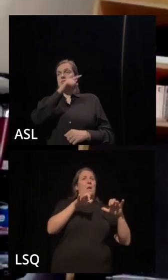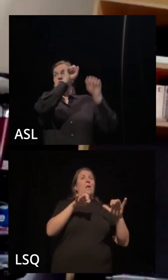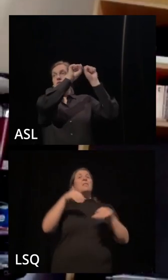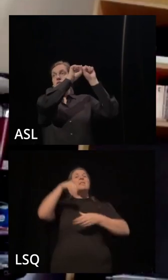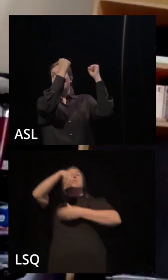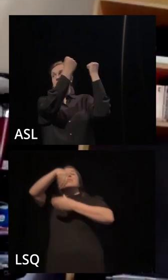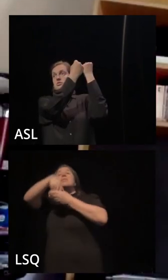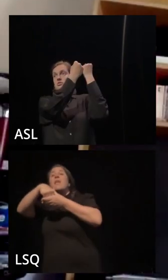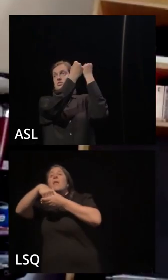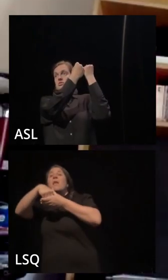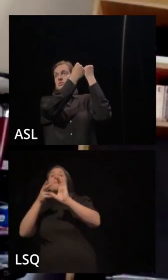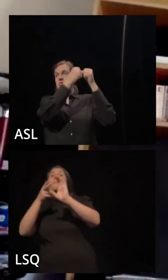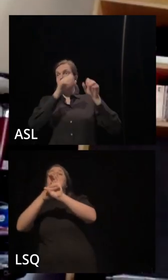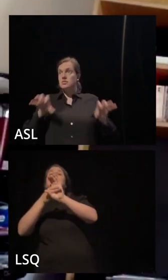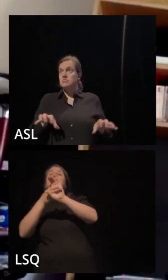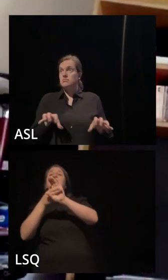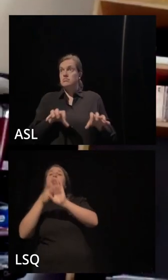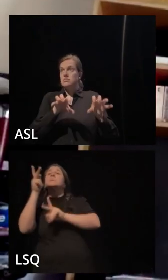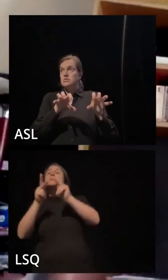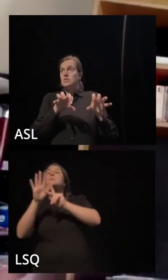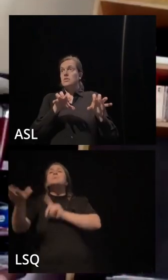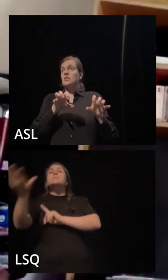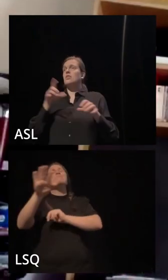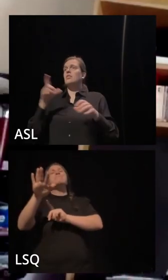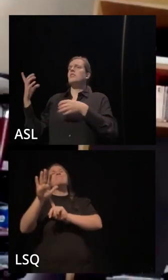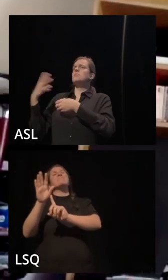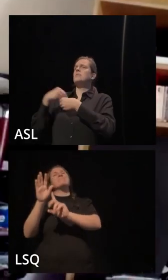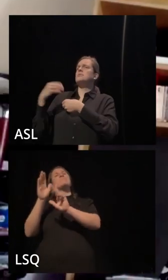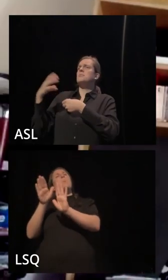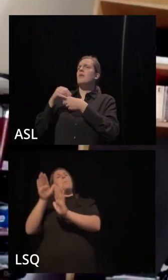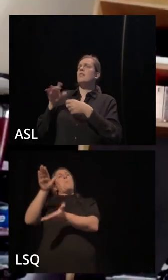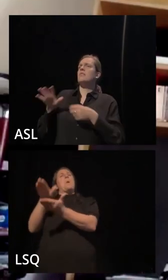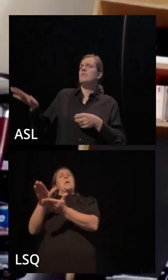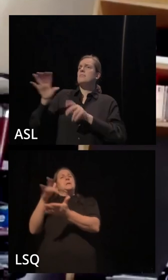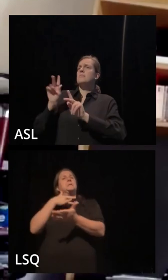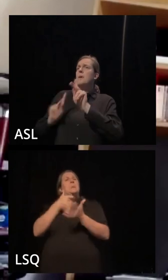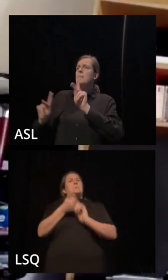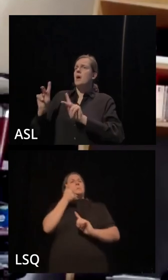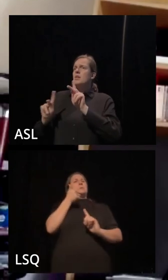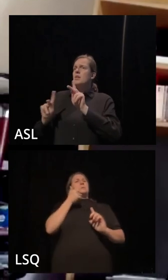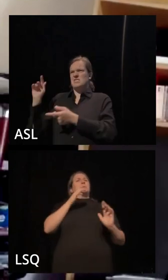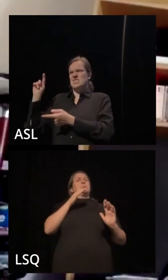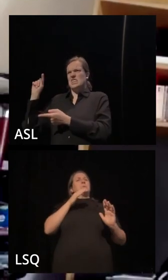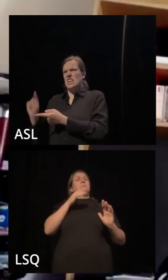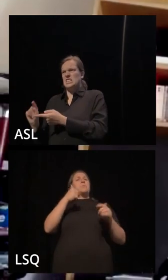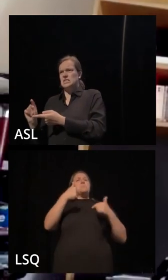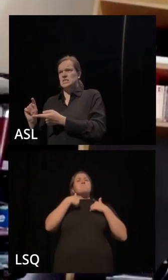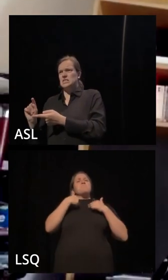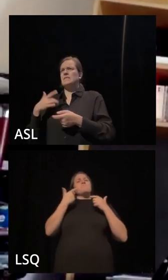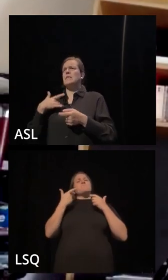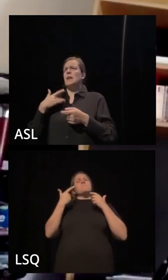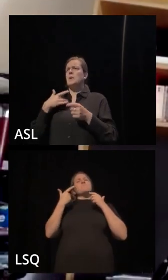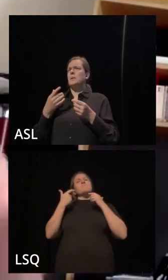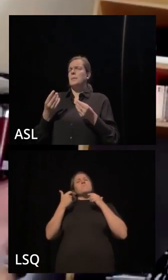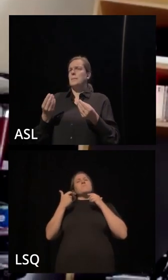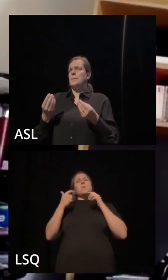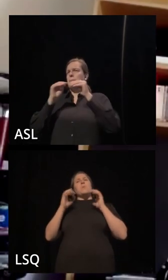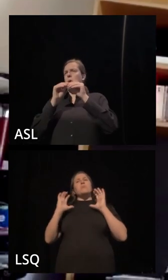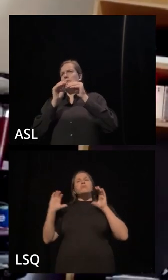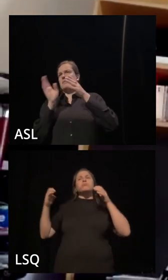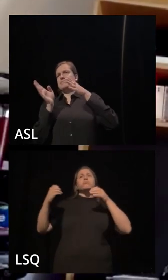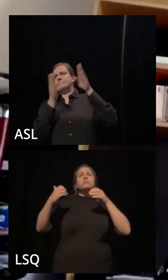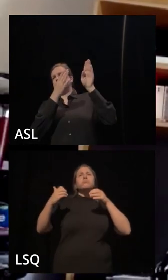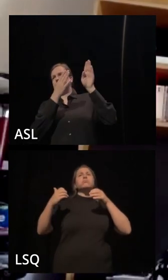citoyenne. Nous avons constitué un groupement, donc avec d'autres structures, la